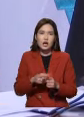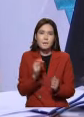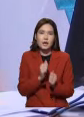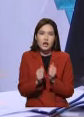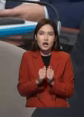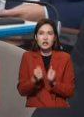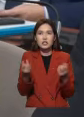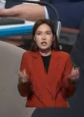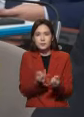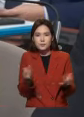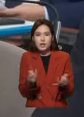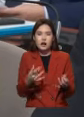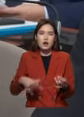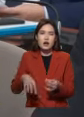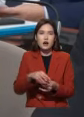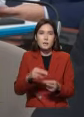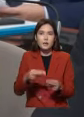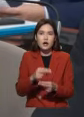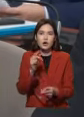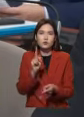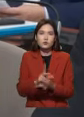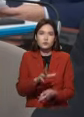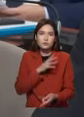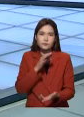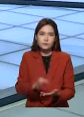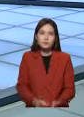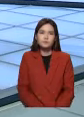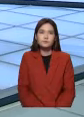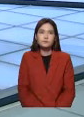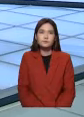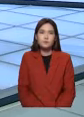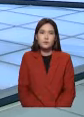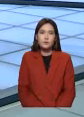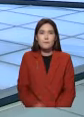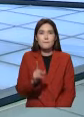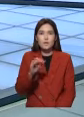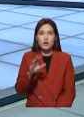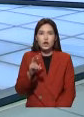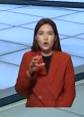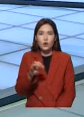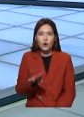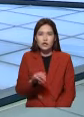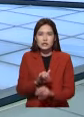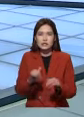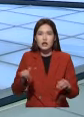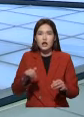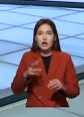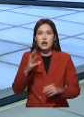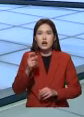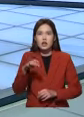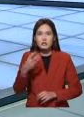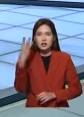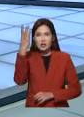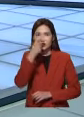жүйелі түрде сауықтыруға әсер ететін әрине. Сөзсіз. Бозшакөл кен байыту комбинаты жылына 30 миллион